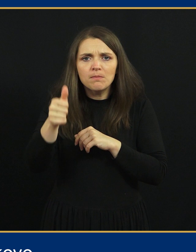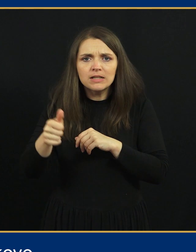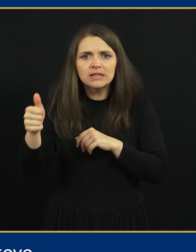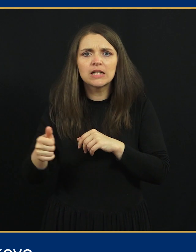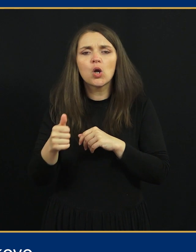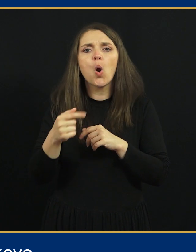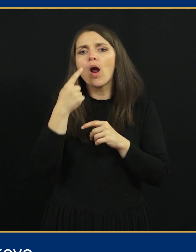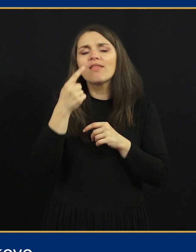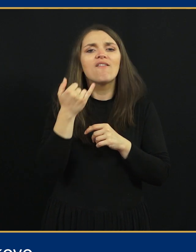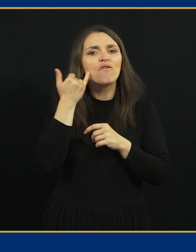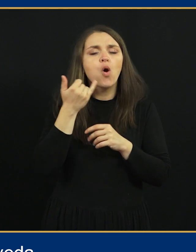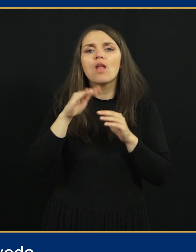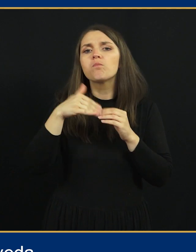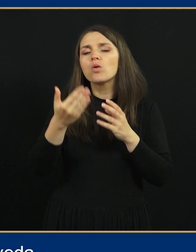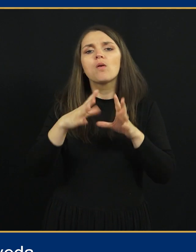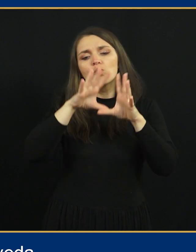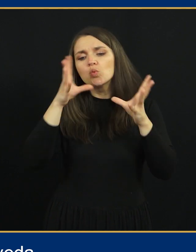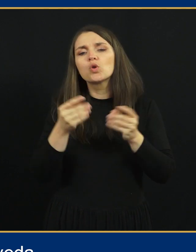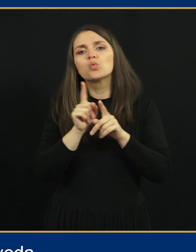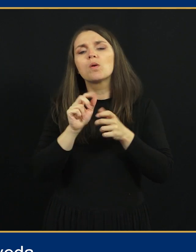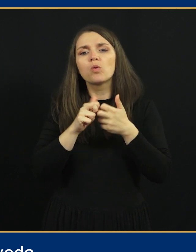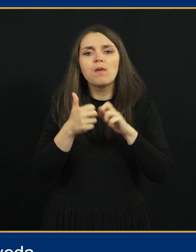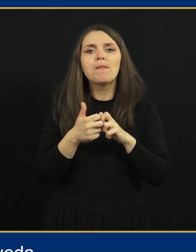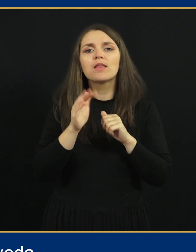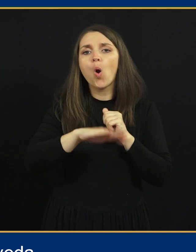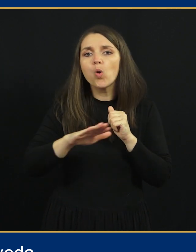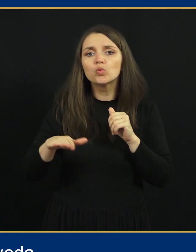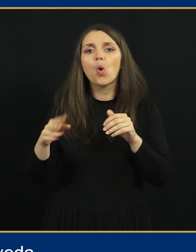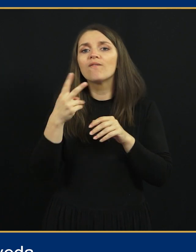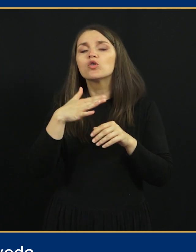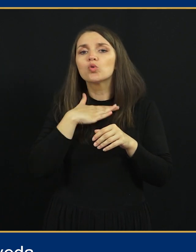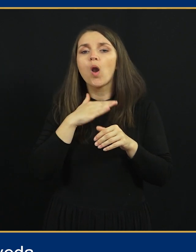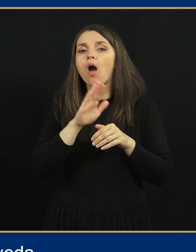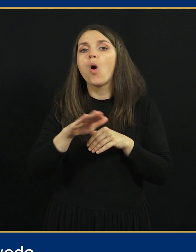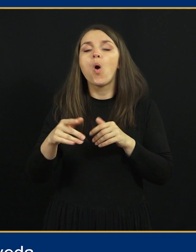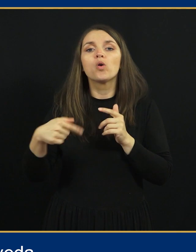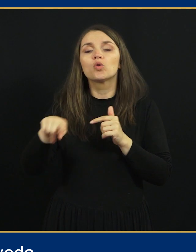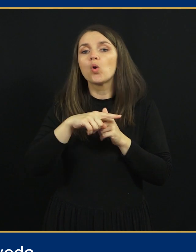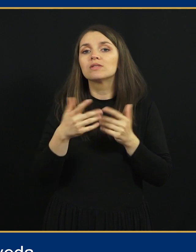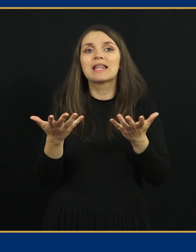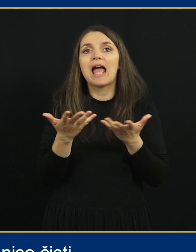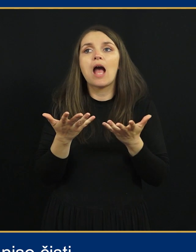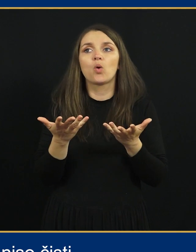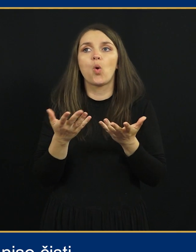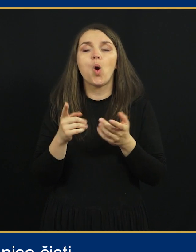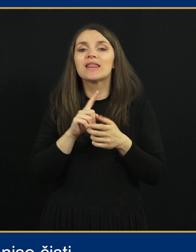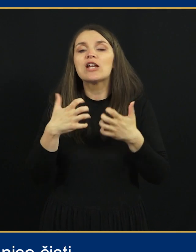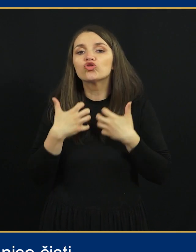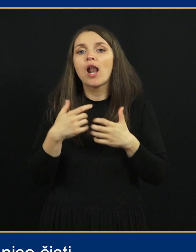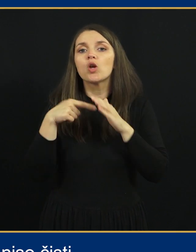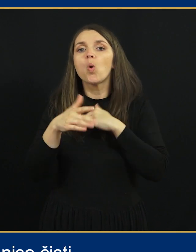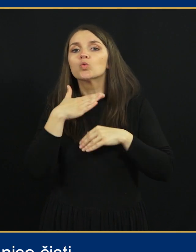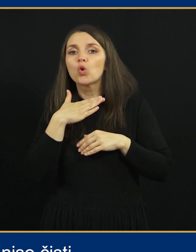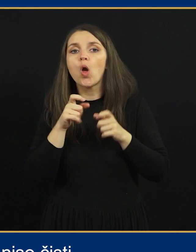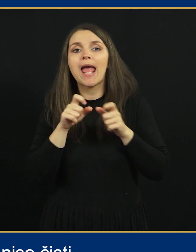čisto vsakemu posamezniku. Okrog vode se vrti potem seveda tudi problematika otrok v šolah. Otroci